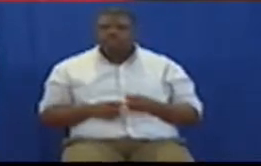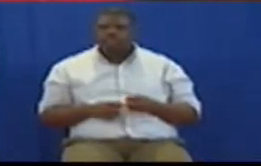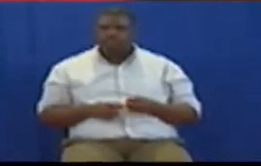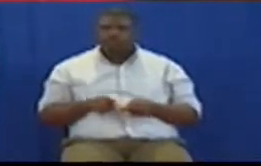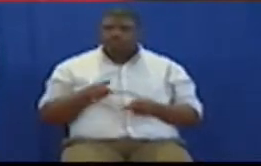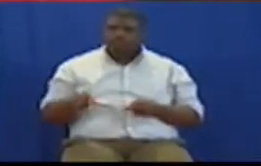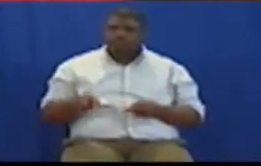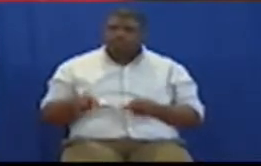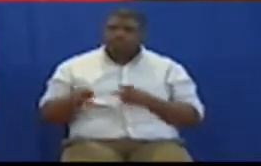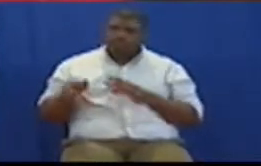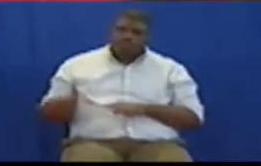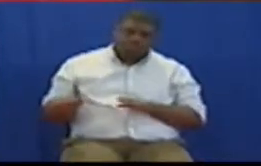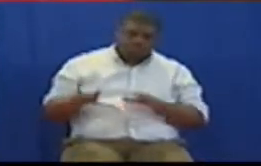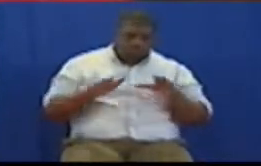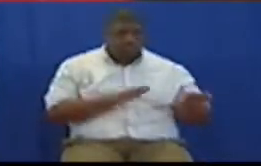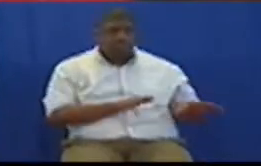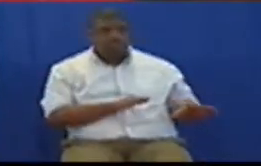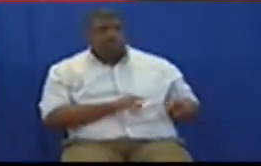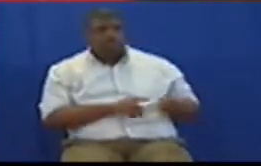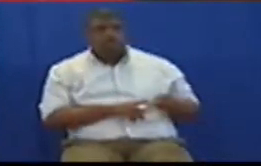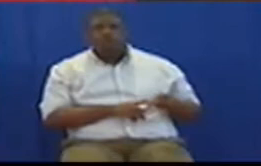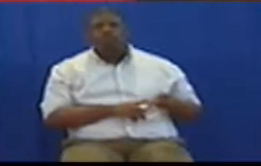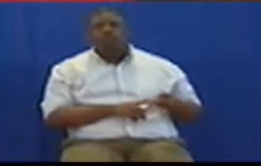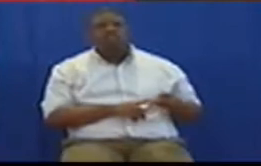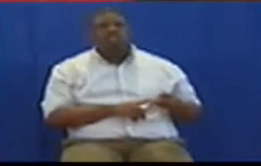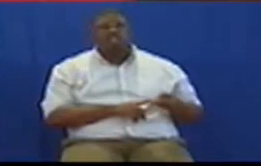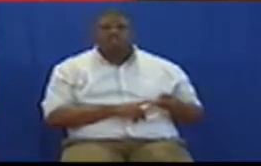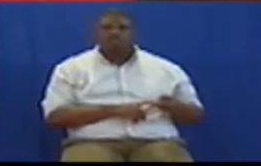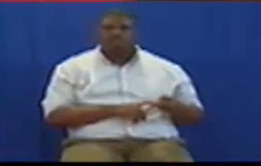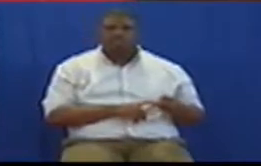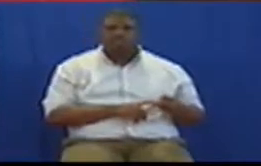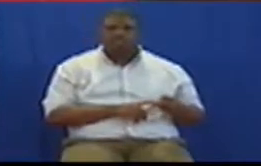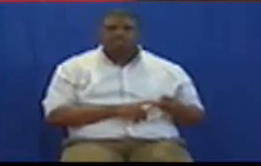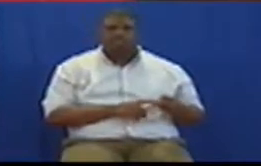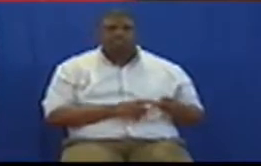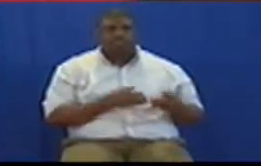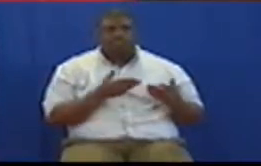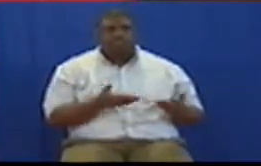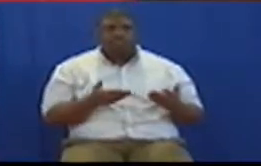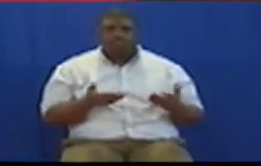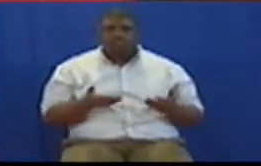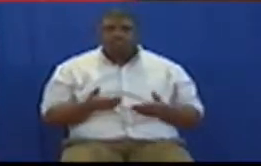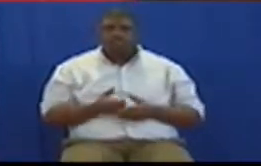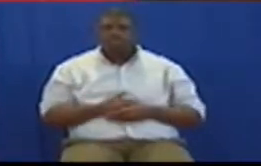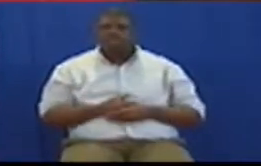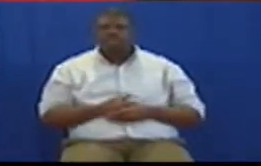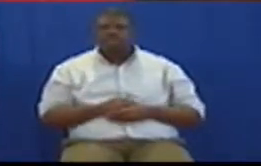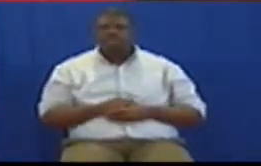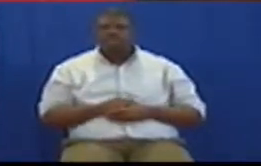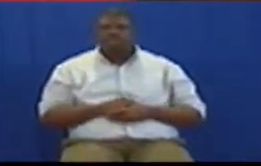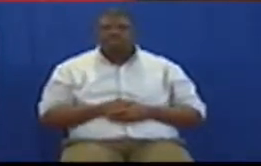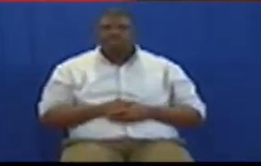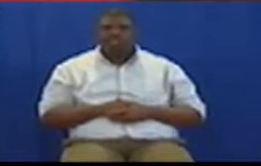binafsi na mswada binafsi bunge la Makinda. Akasema tuna wakati Mheshimiwa Bunge lako